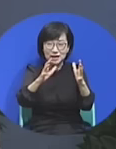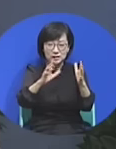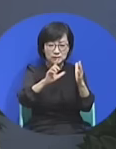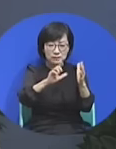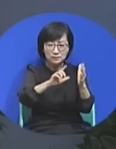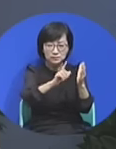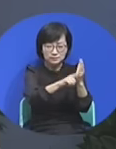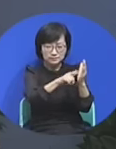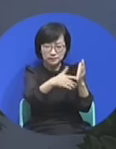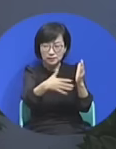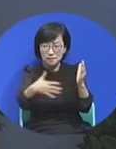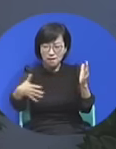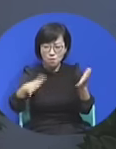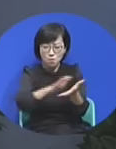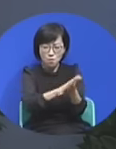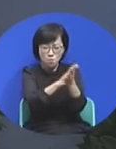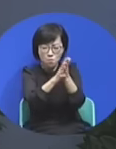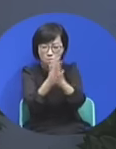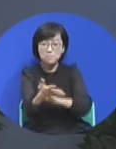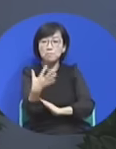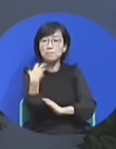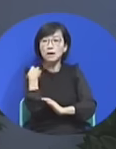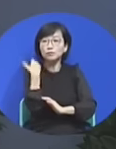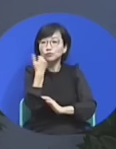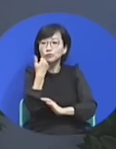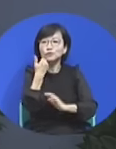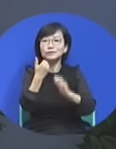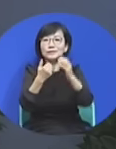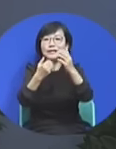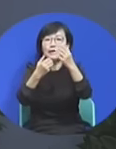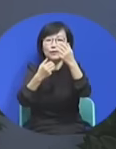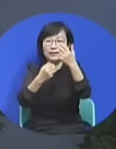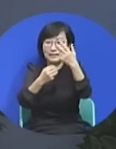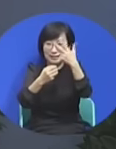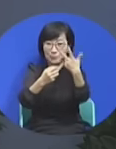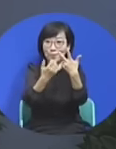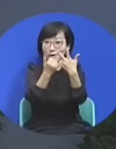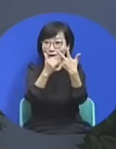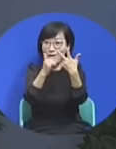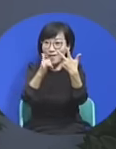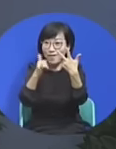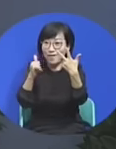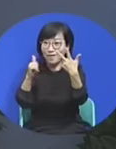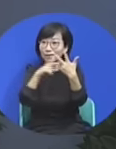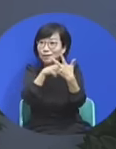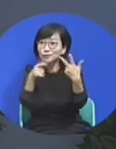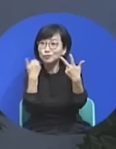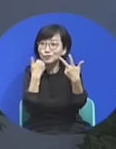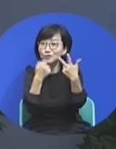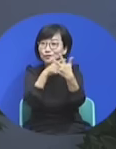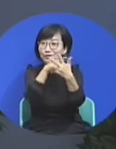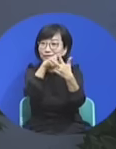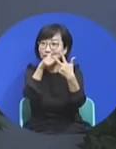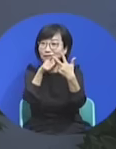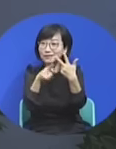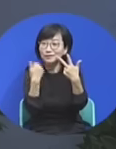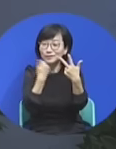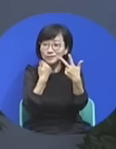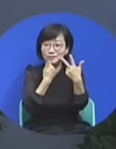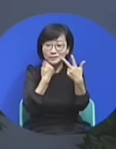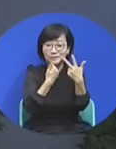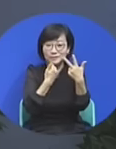내용입니다. It's a content in which seven people changed the history of the world. 일곱 명이 누구였습니까? Who are these seven